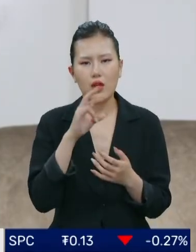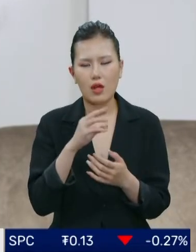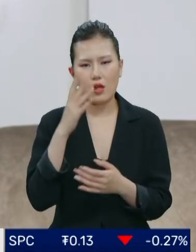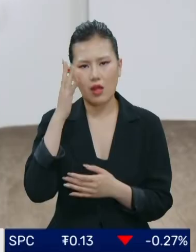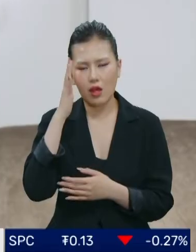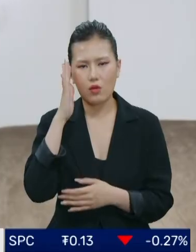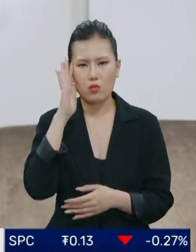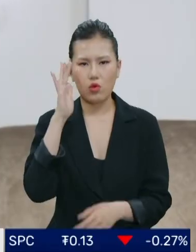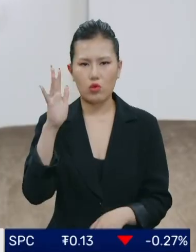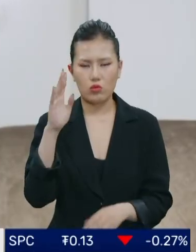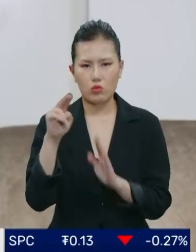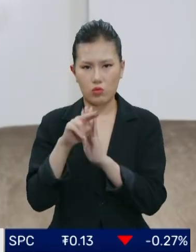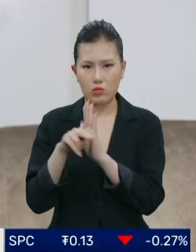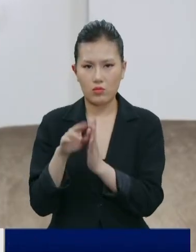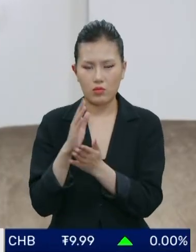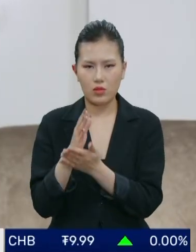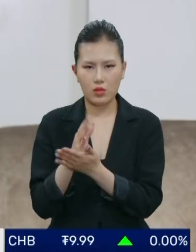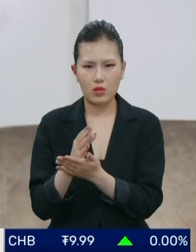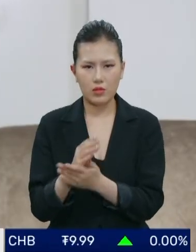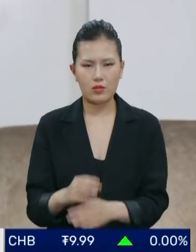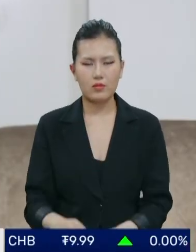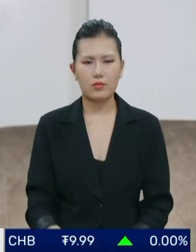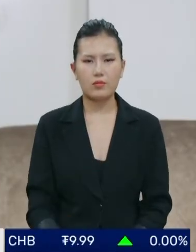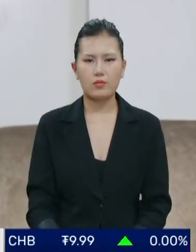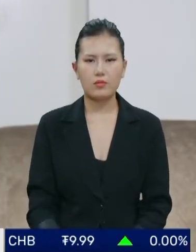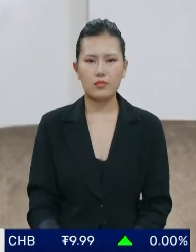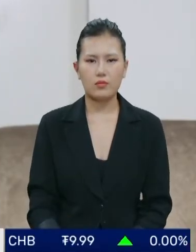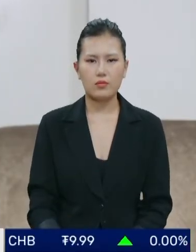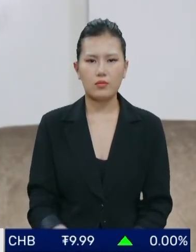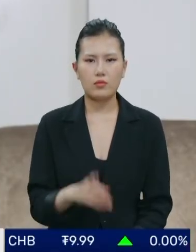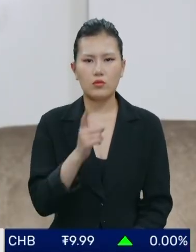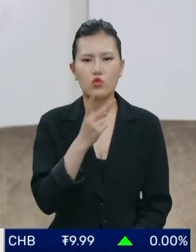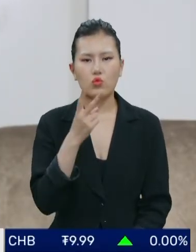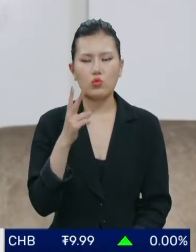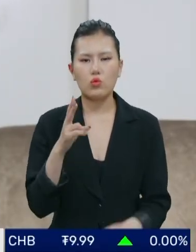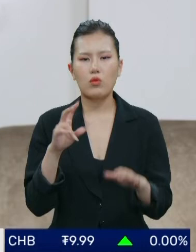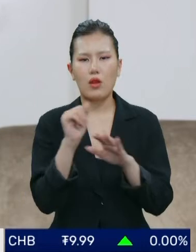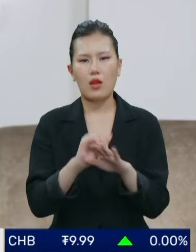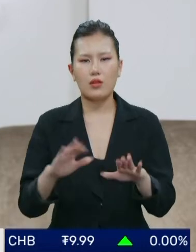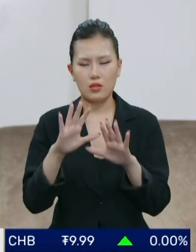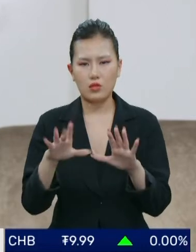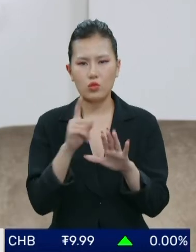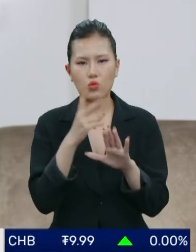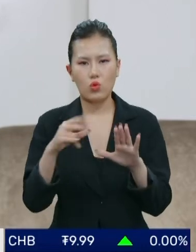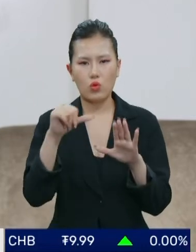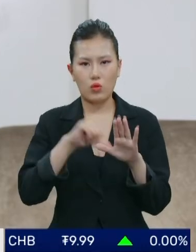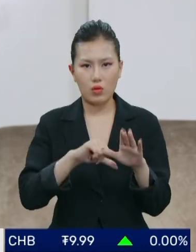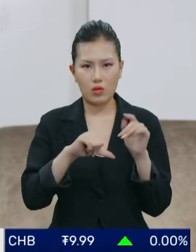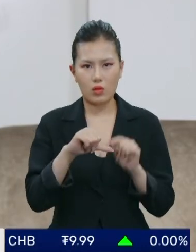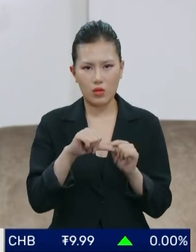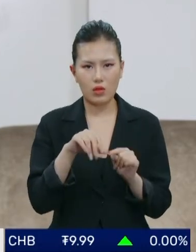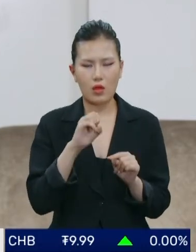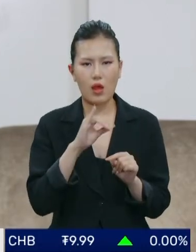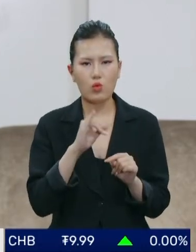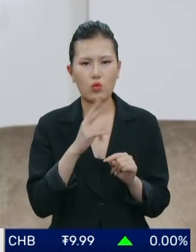заасан байдаг. Энэ утгаараач гэсэн энэ зүүн хойд Азийн бид нар оршин тогтнож байгаа бүс нутгийн аюулгүй байдлын асуудал бид нар шийдвэрлэдэг. Тийм учраас энэ аюулгүй